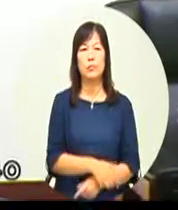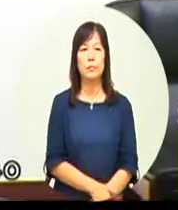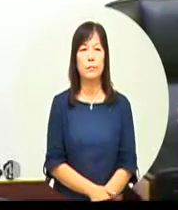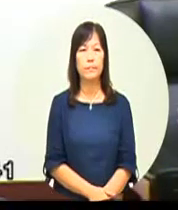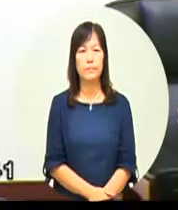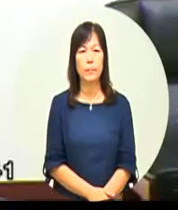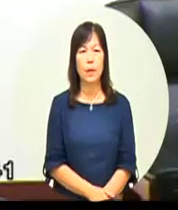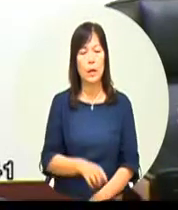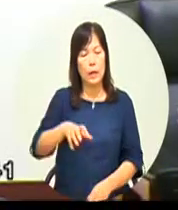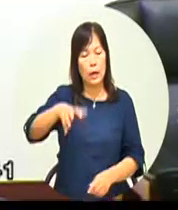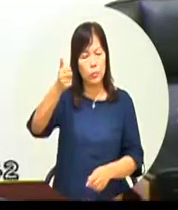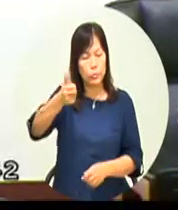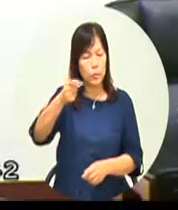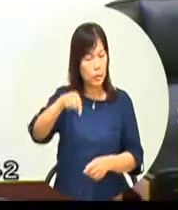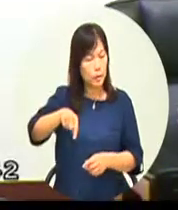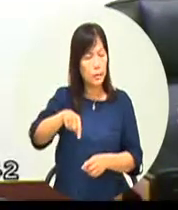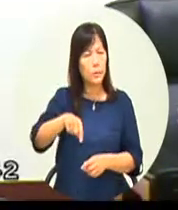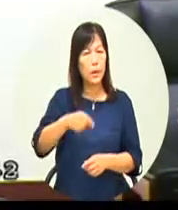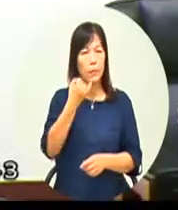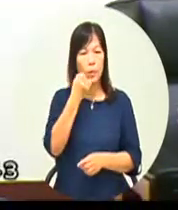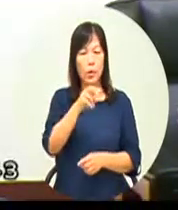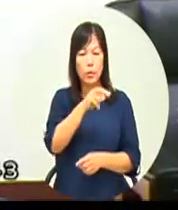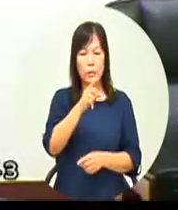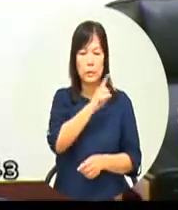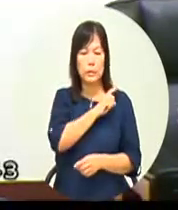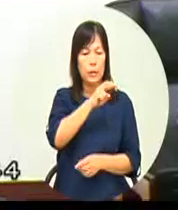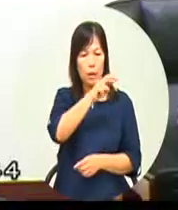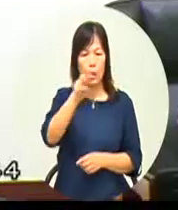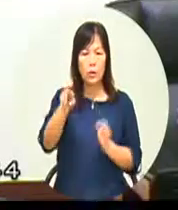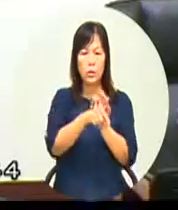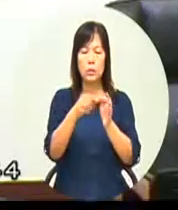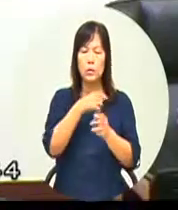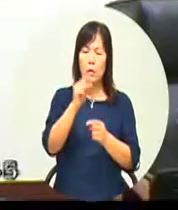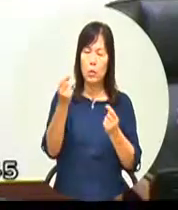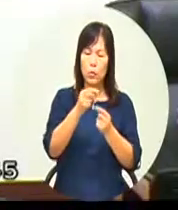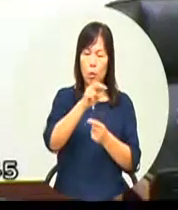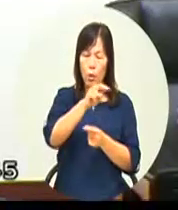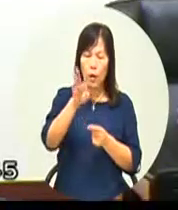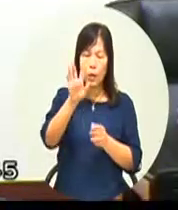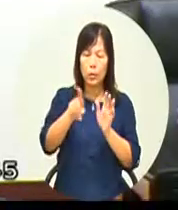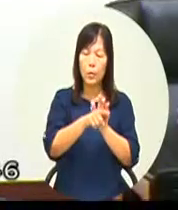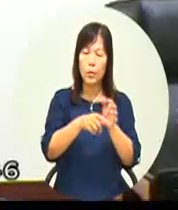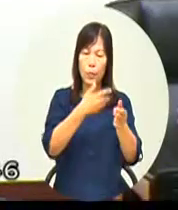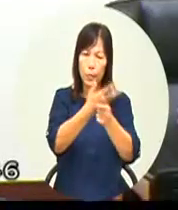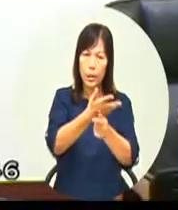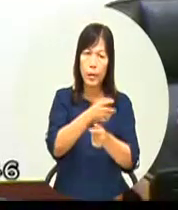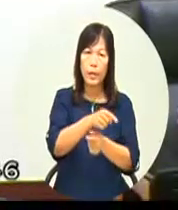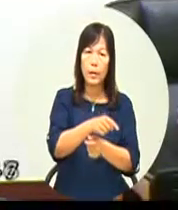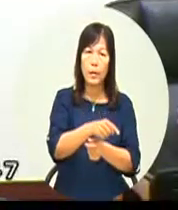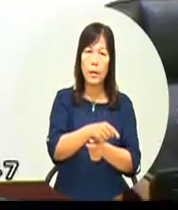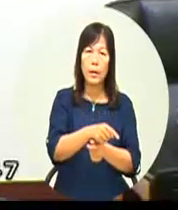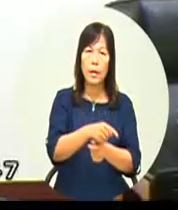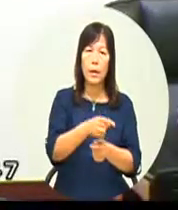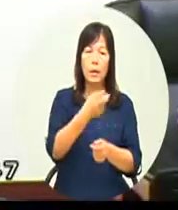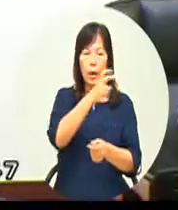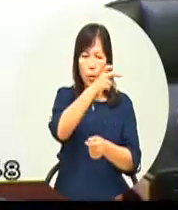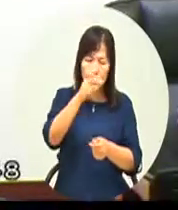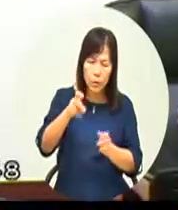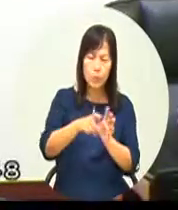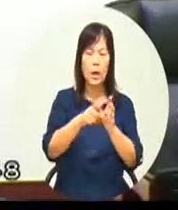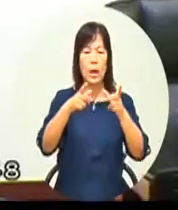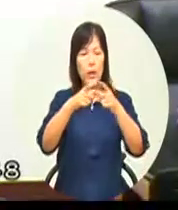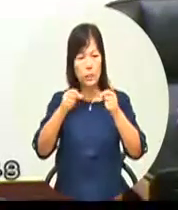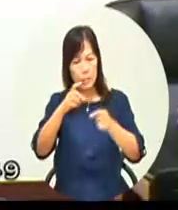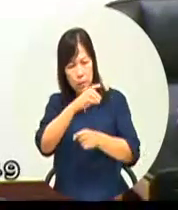长这边可以把你看到的，甚至我们局里面任何同仁看到的，让不管是英语啦、日语